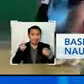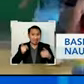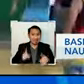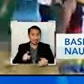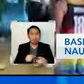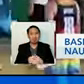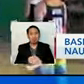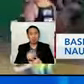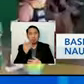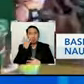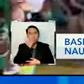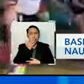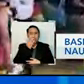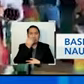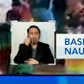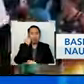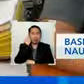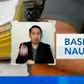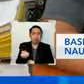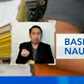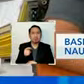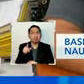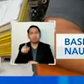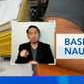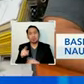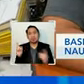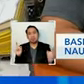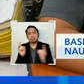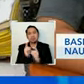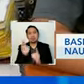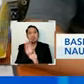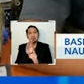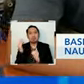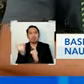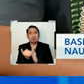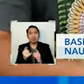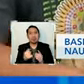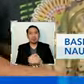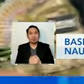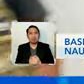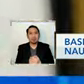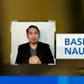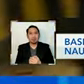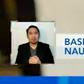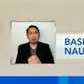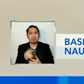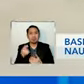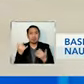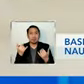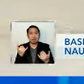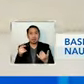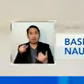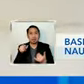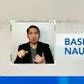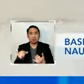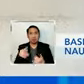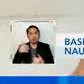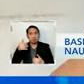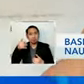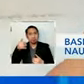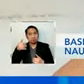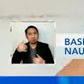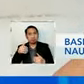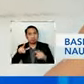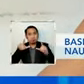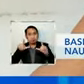siya. Nagkita na sa barangay, dalawang manlalaro. Ang nanakit na player, sasagutin daw ang CT scan ng kalaban niya. Ayon